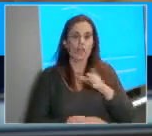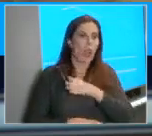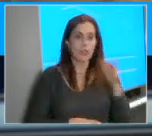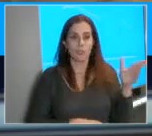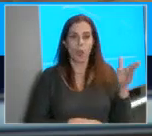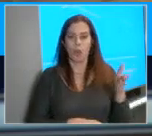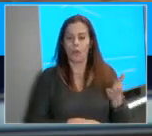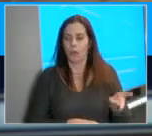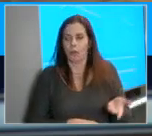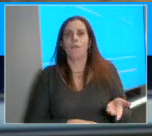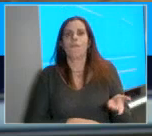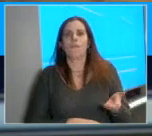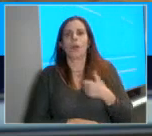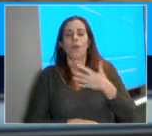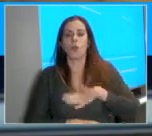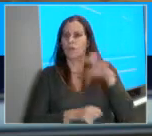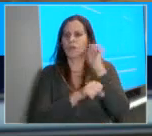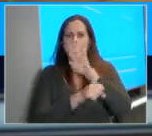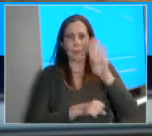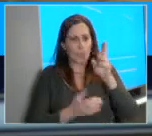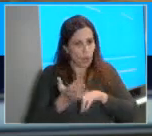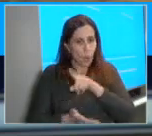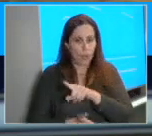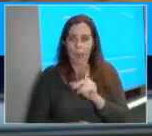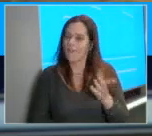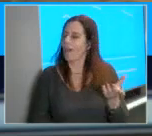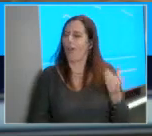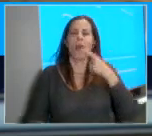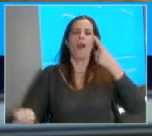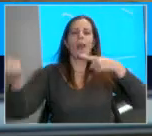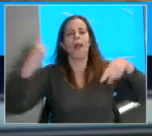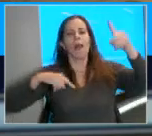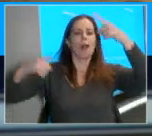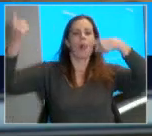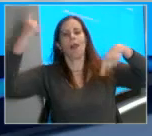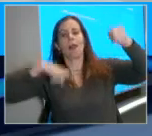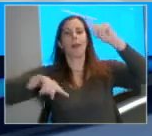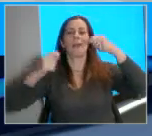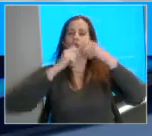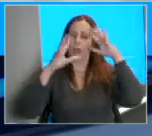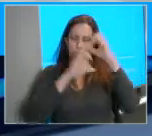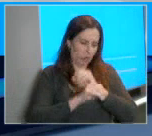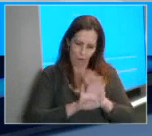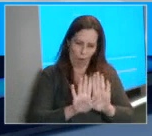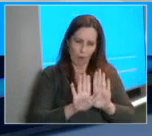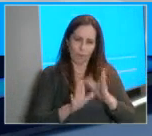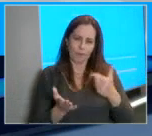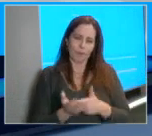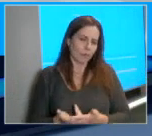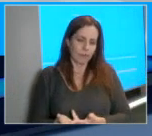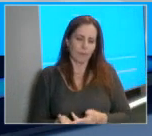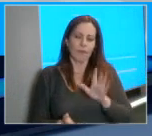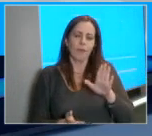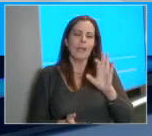דמוקרטי, מרץ לא חשוב מה, ואנחנו רוצים להפיל את ביבי, זכותך. אבל אל תעטוף את זה בהצטלות אידיאולוגיות כאלה ואחרות, ערכים